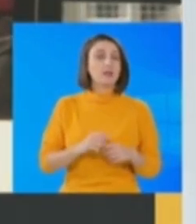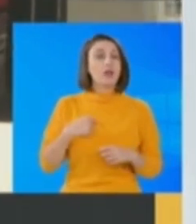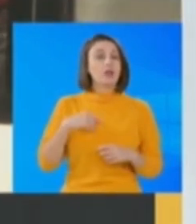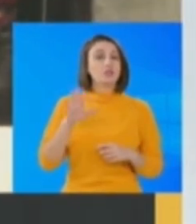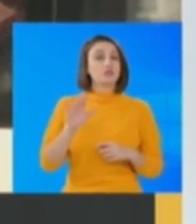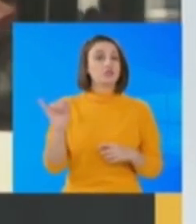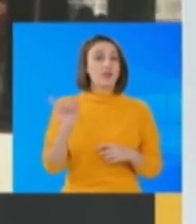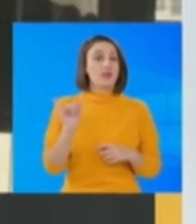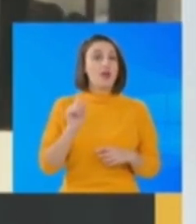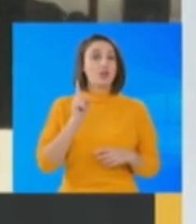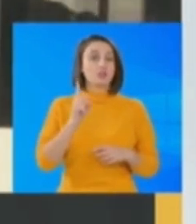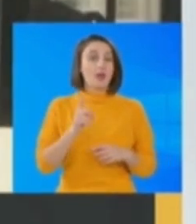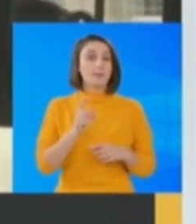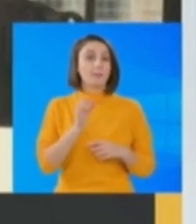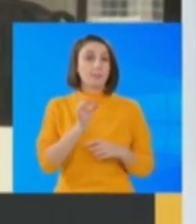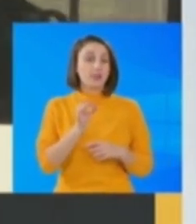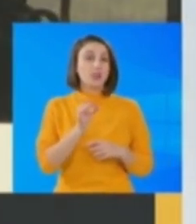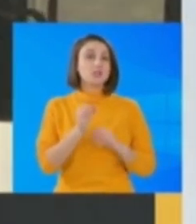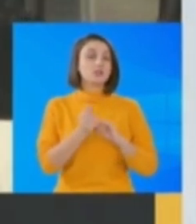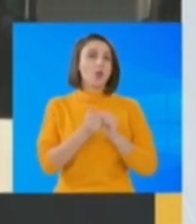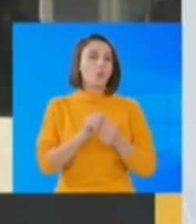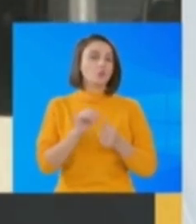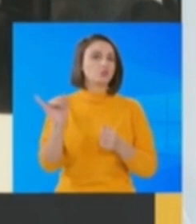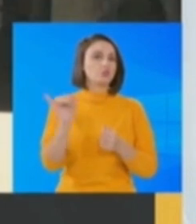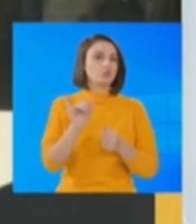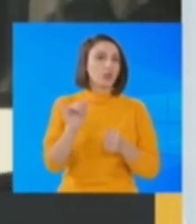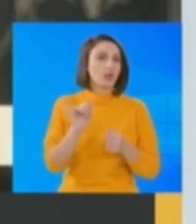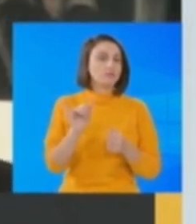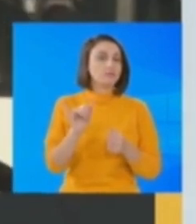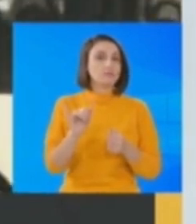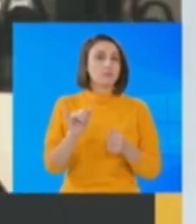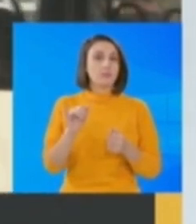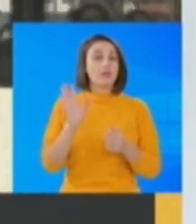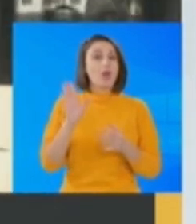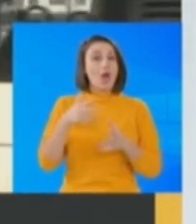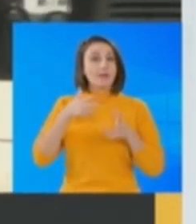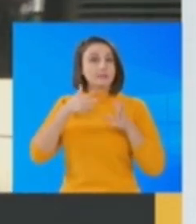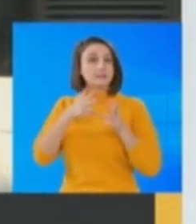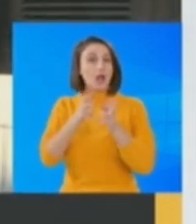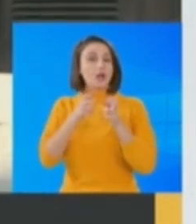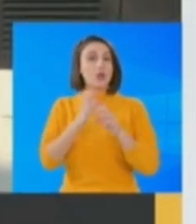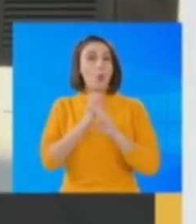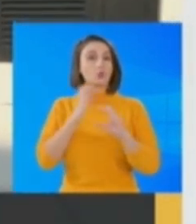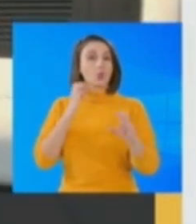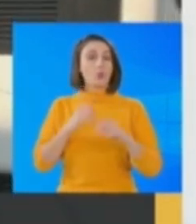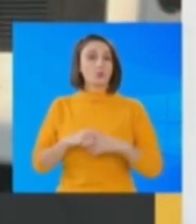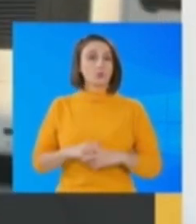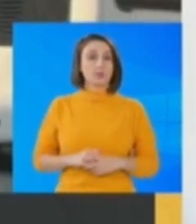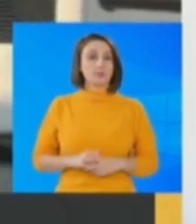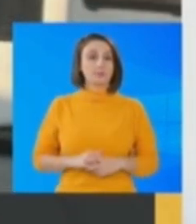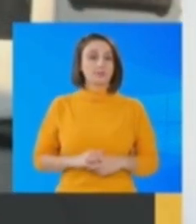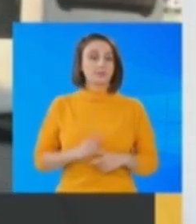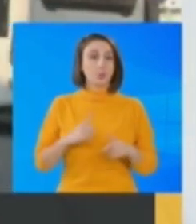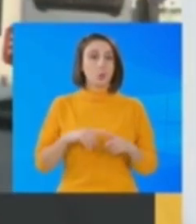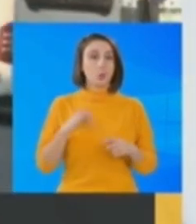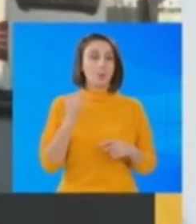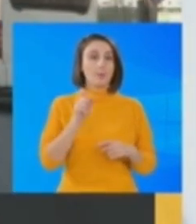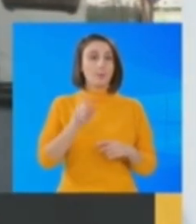dacă aparține cuiva acea bilă metalică, cine ar fi fost cel care a tras în autobuzul